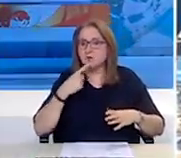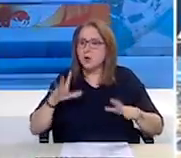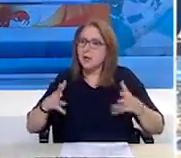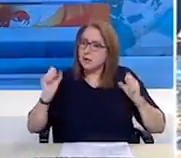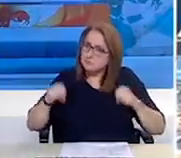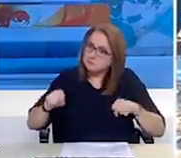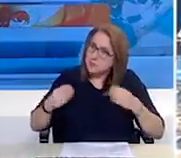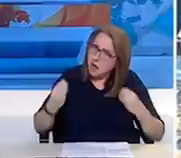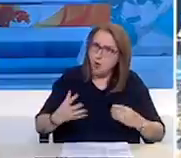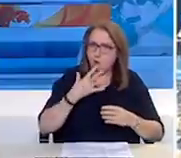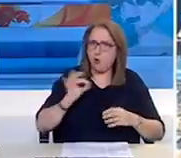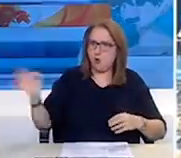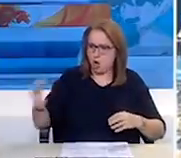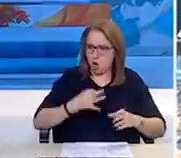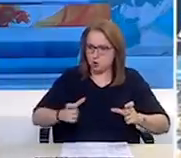θετικό.